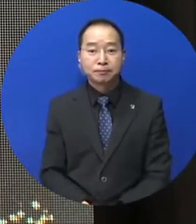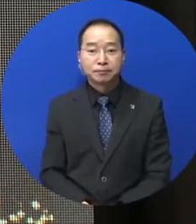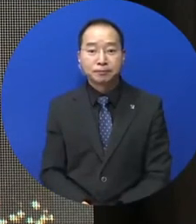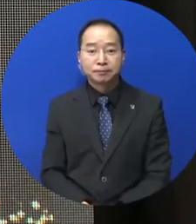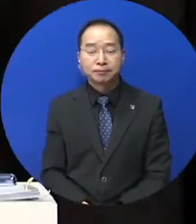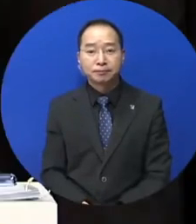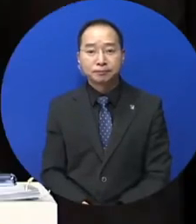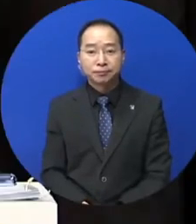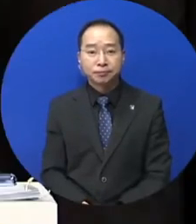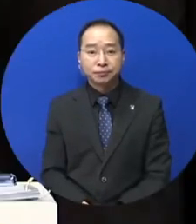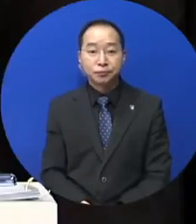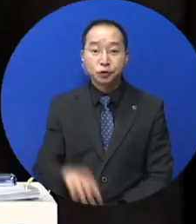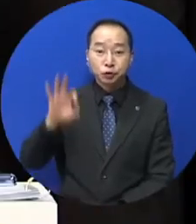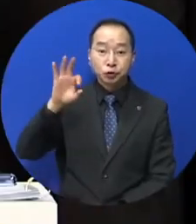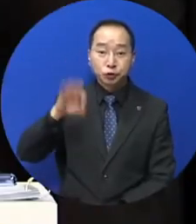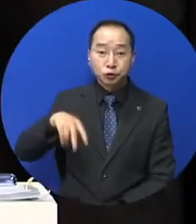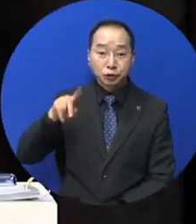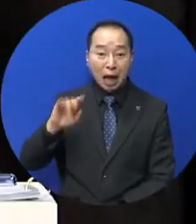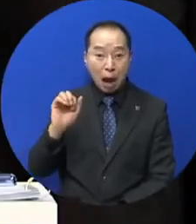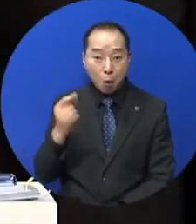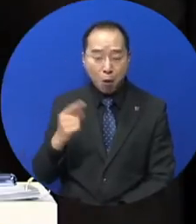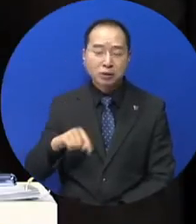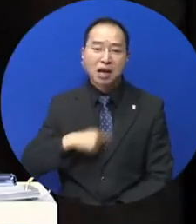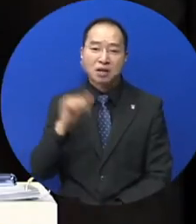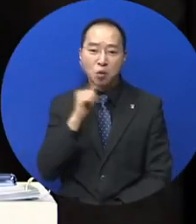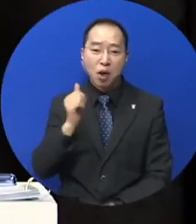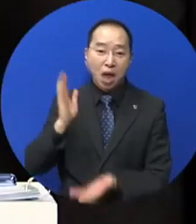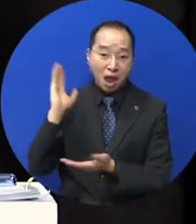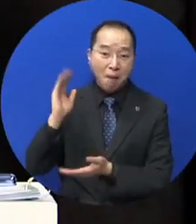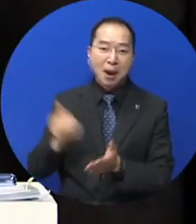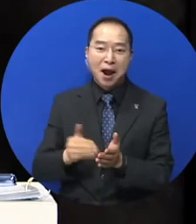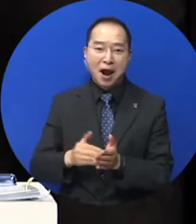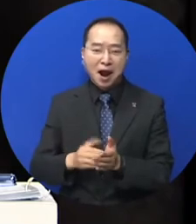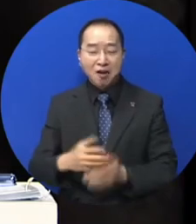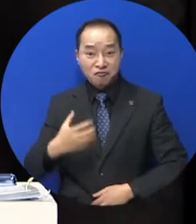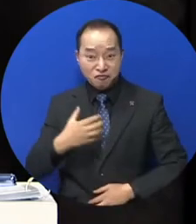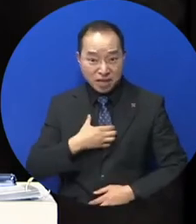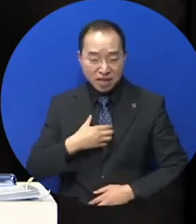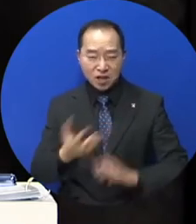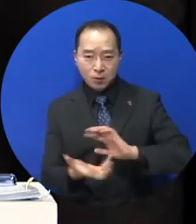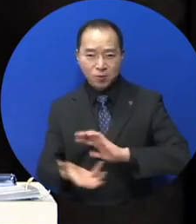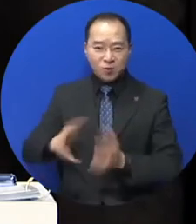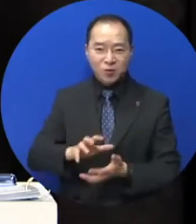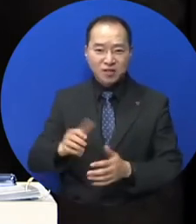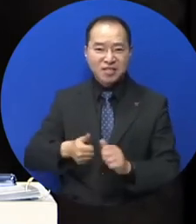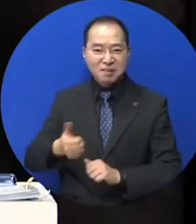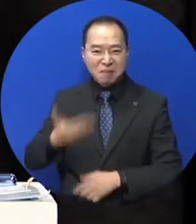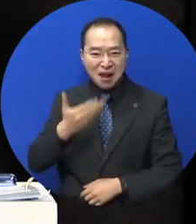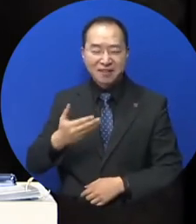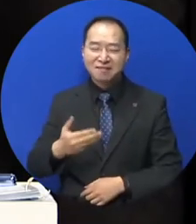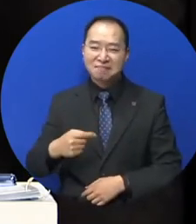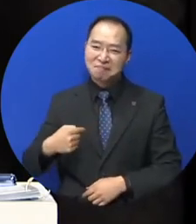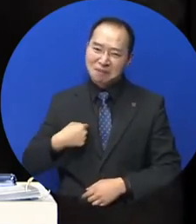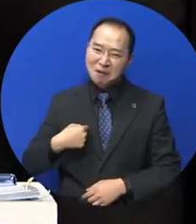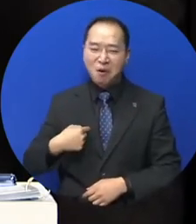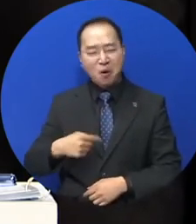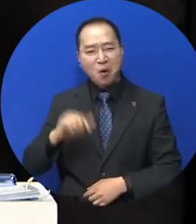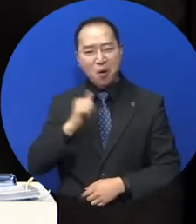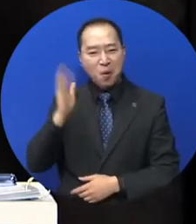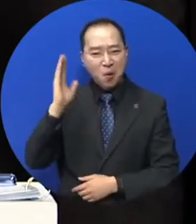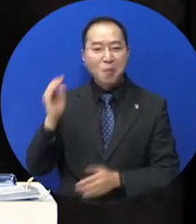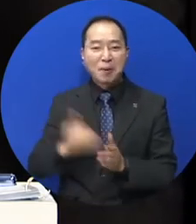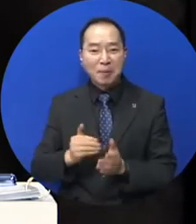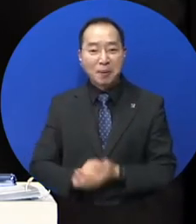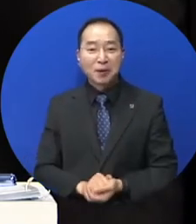네, 우상호 후보의 자기소개 시간이었습니다. 위기를 승리로 바꿀 사람이다 이렇게 주장을 하면서 자기의 소개를 하는